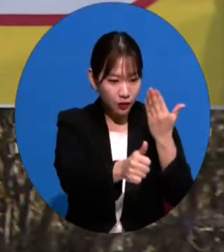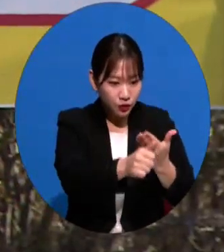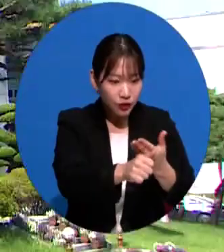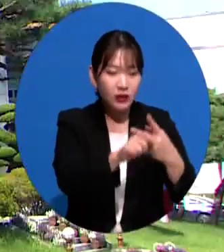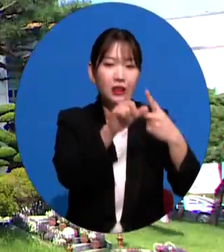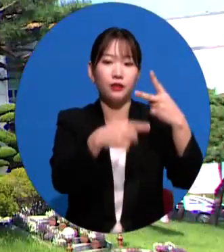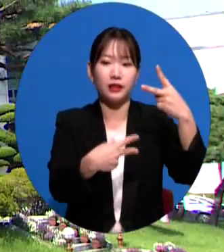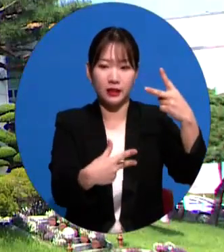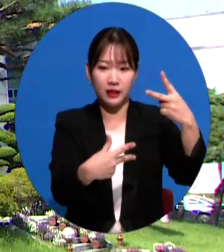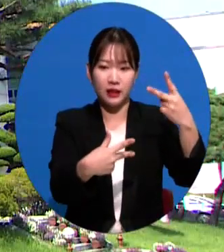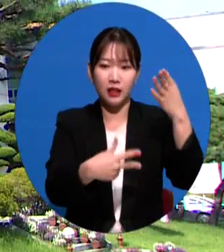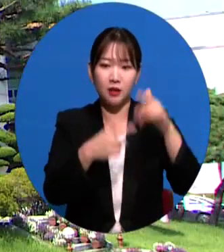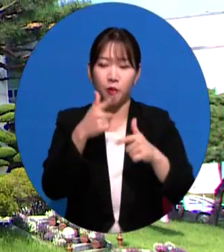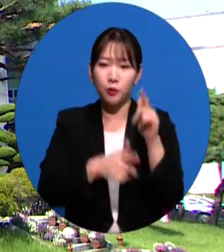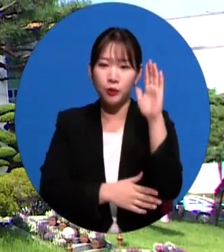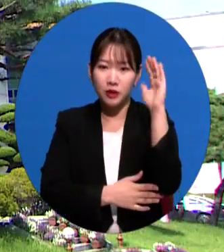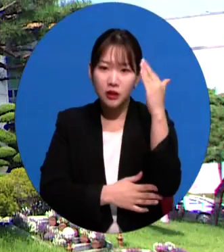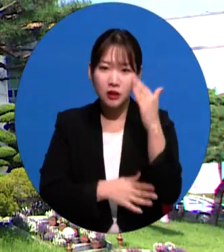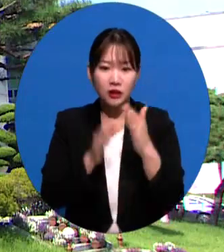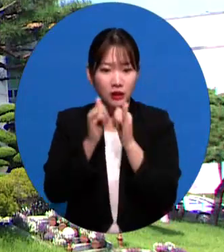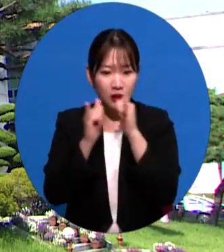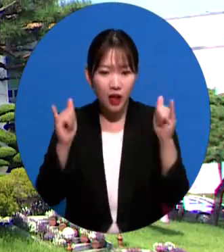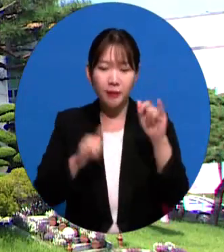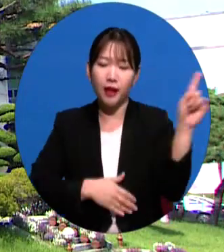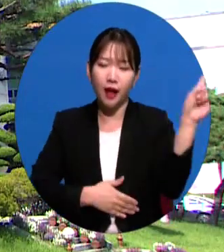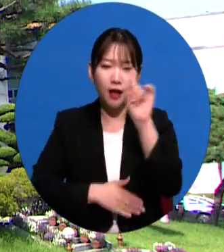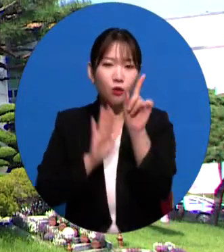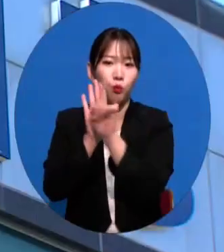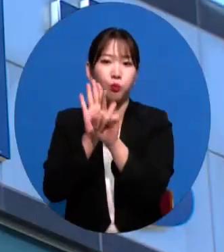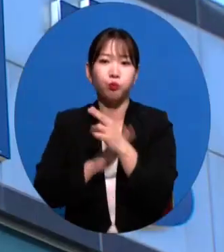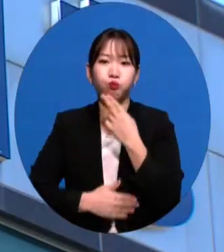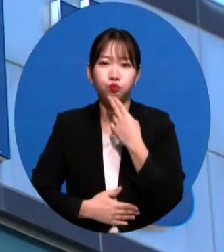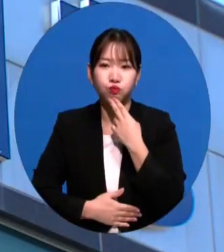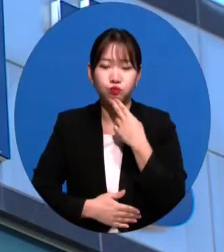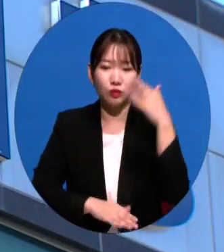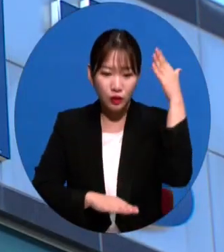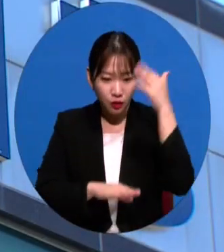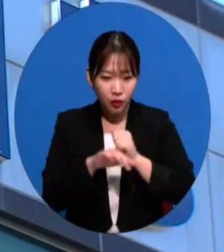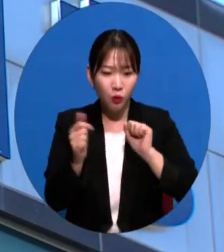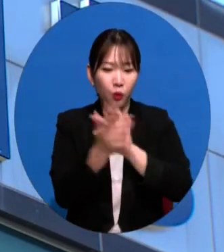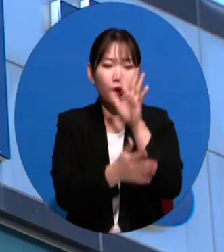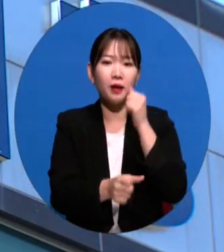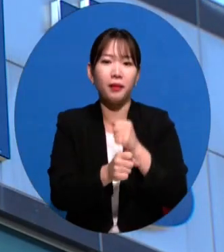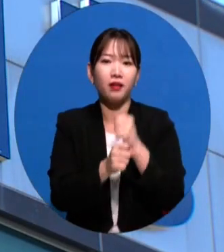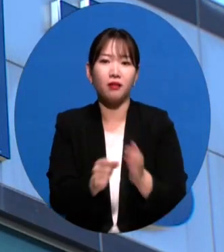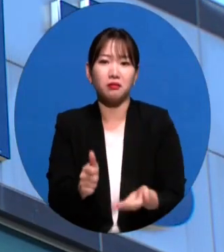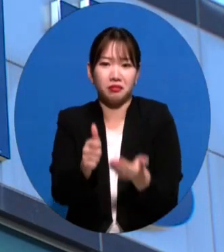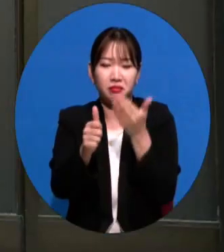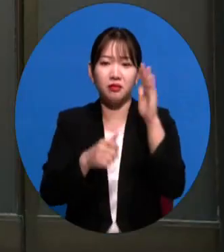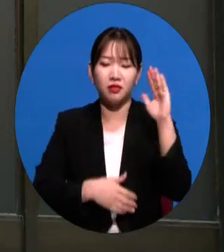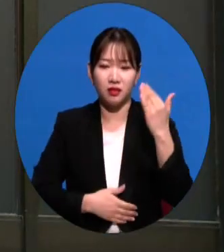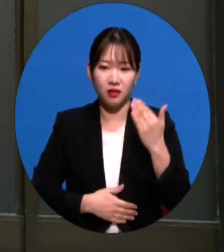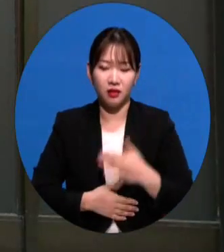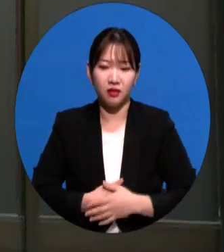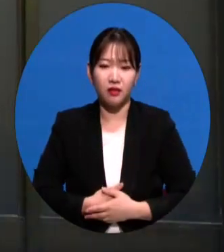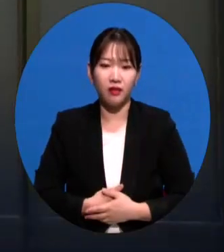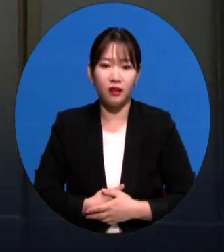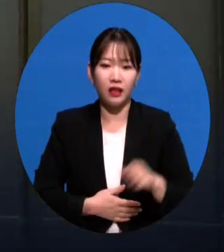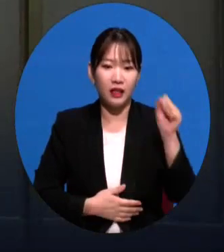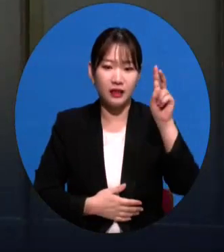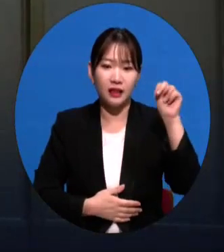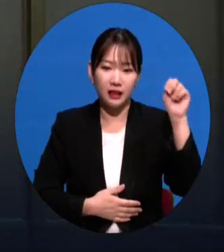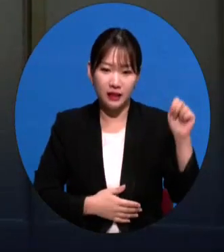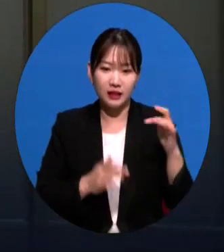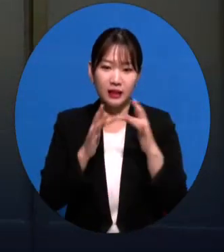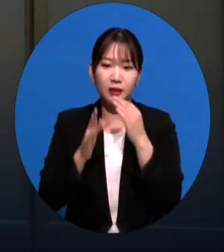7일. 하지만 목포시는 시민들에게 전혀 알리지 않으며 결과적으로 혼란을 부추겼습니다. SNS나